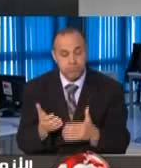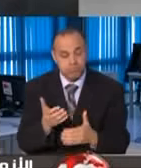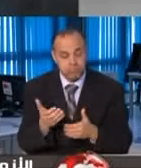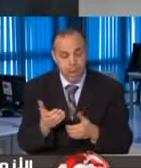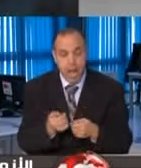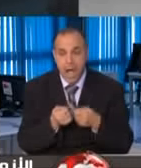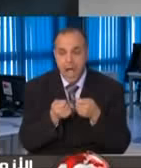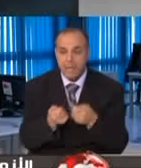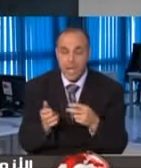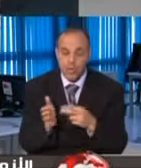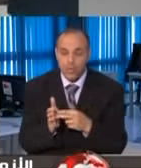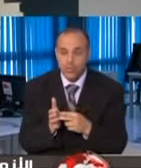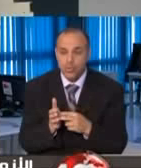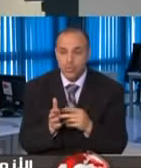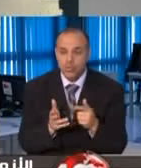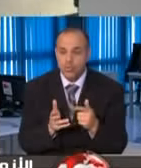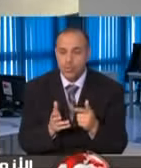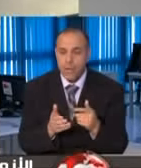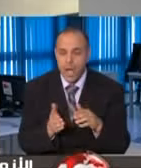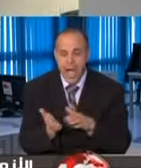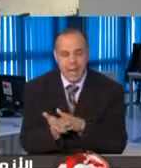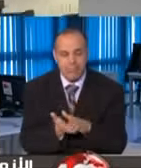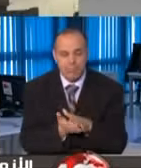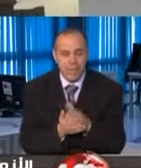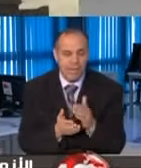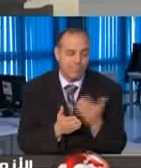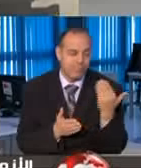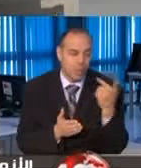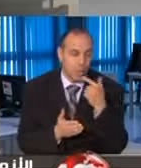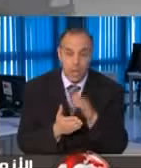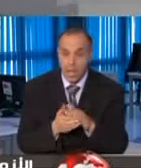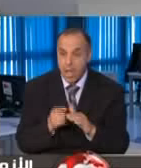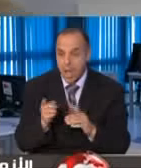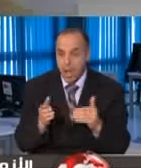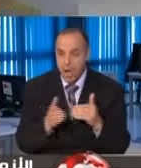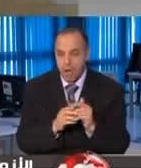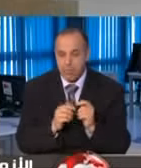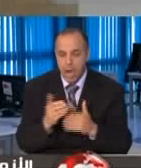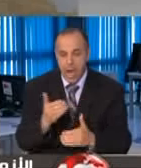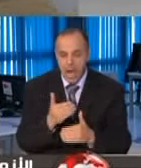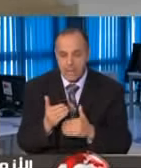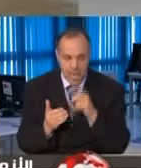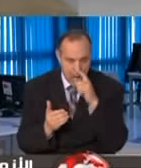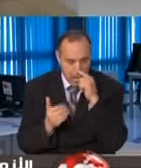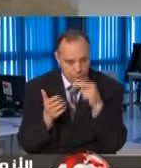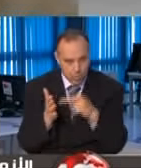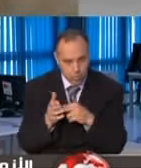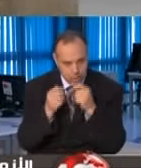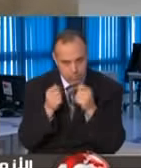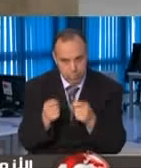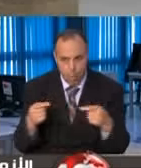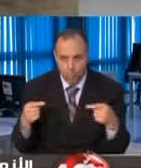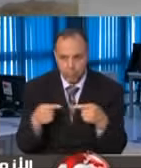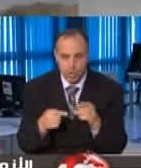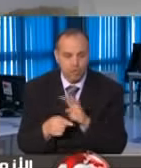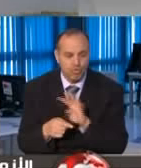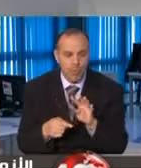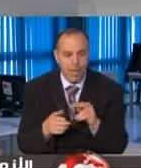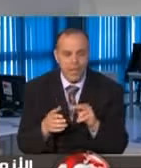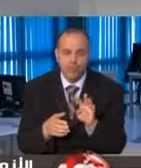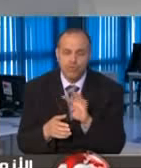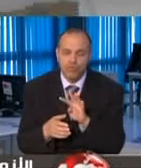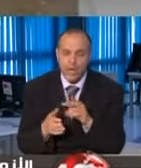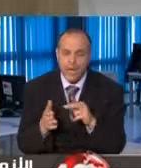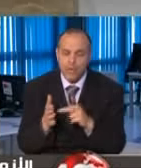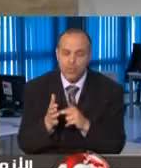تم إدخالها إلى سوريا عن طريق البر خلال الأيام الماضية، وسلمت لقوات عربية سورية تقاتل في الجزء الشمالي الشرقي